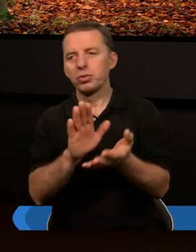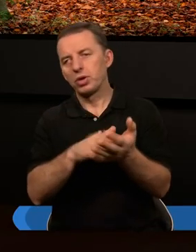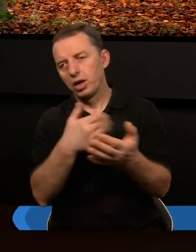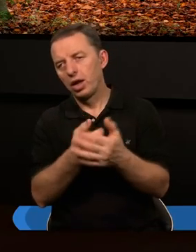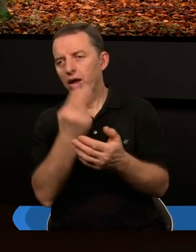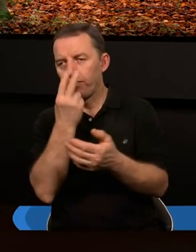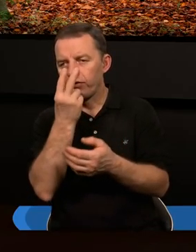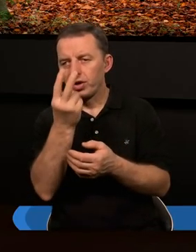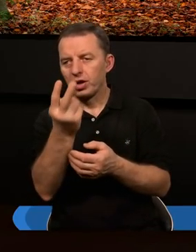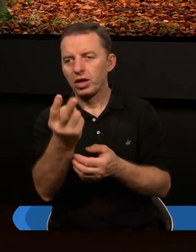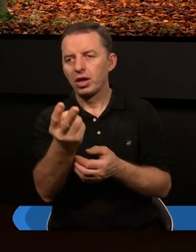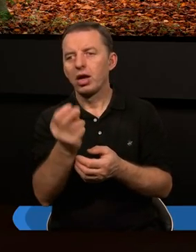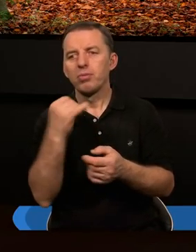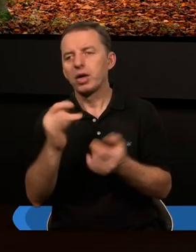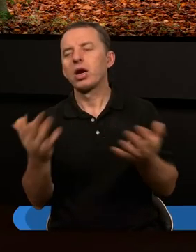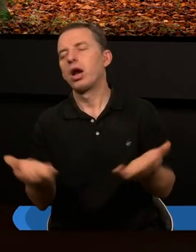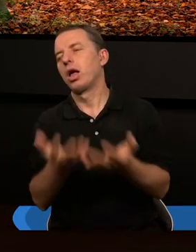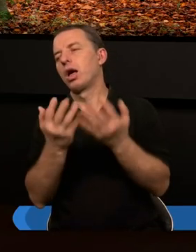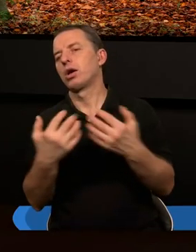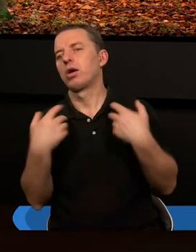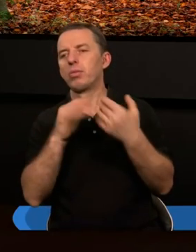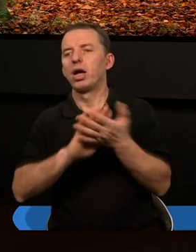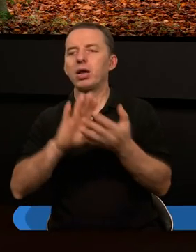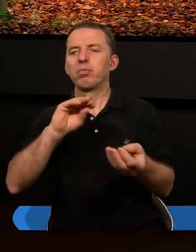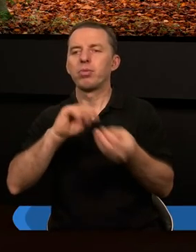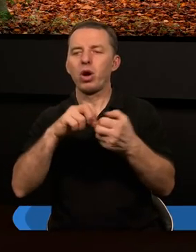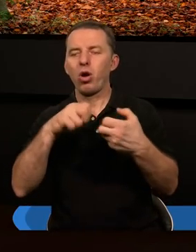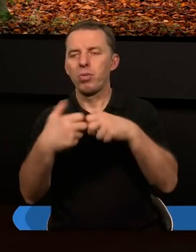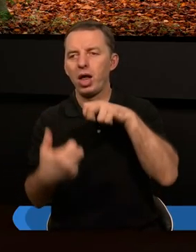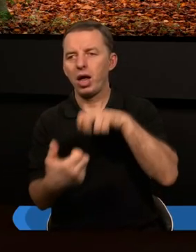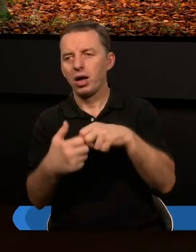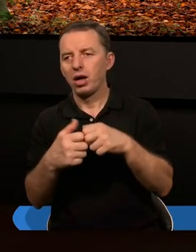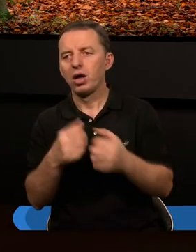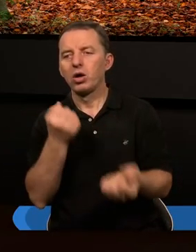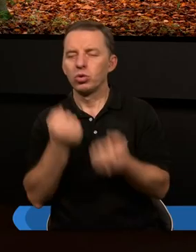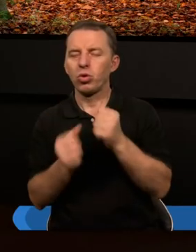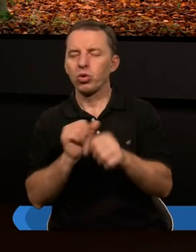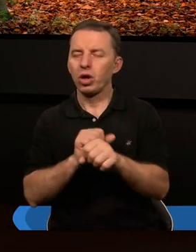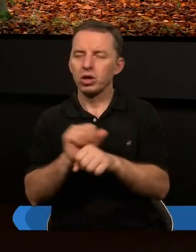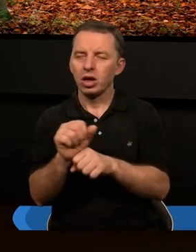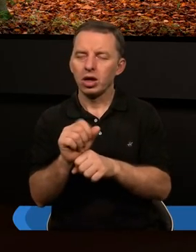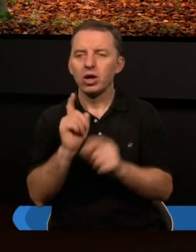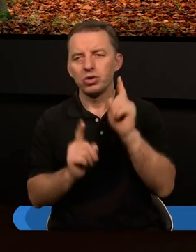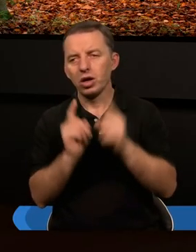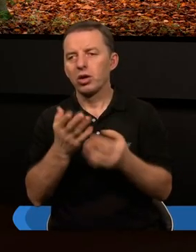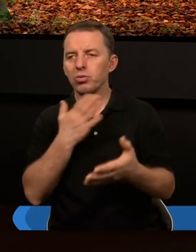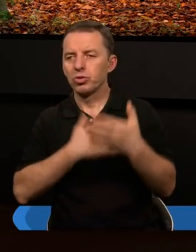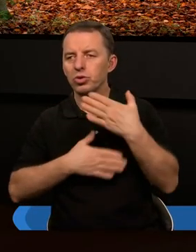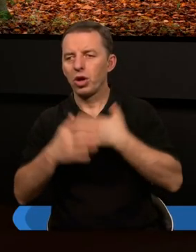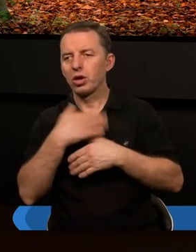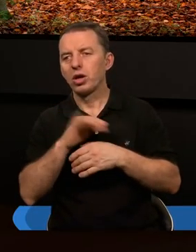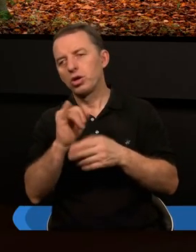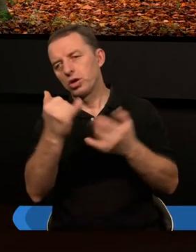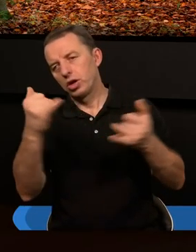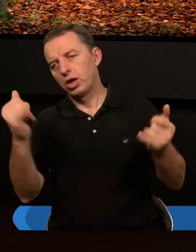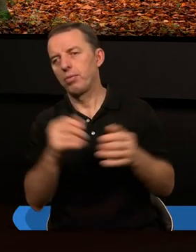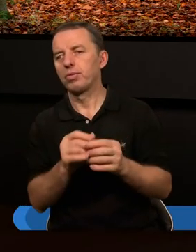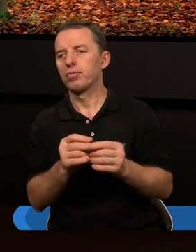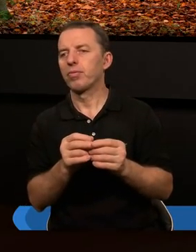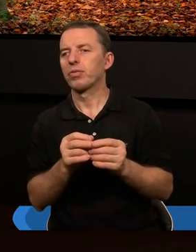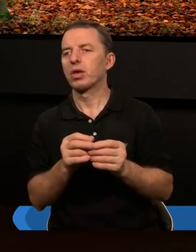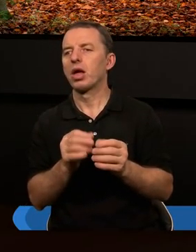ale ja tak widzę, bardzo lekkie życie, bez problemów. Trudno jest mi się czasem cieszyć sukcesem innych,